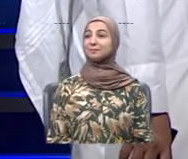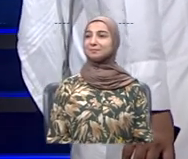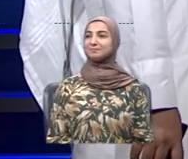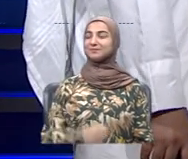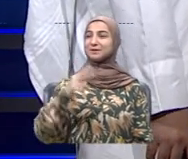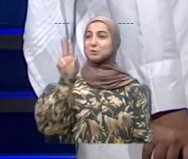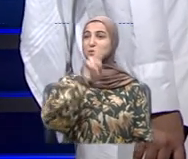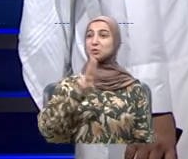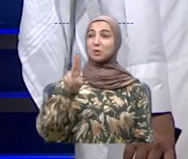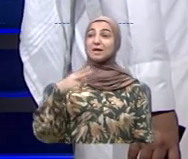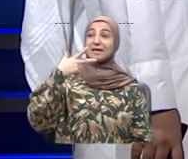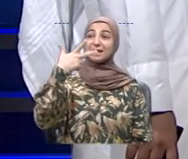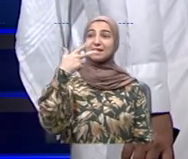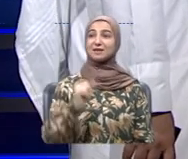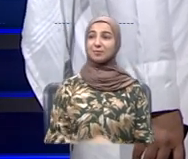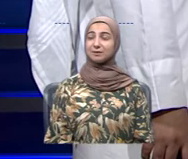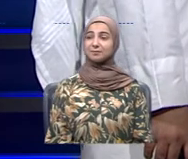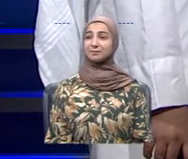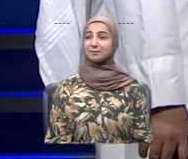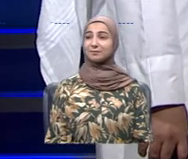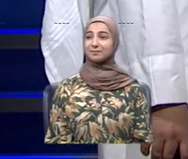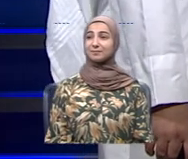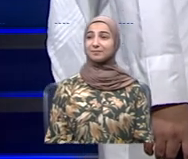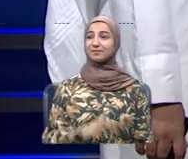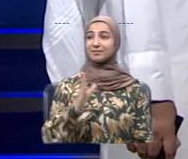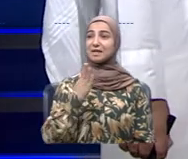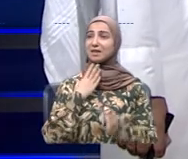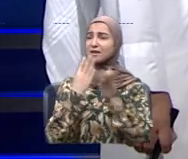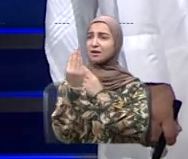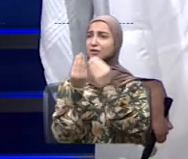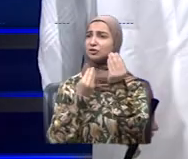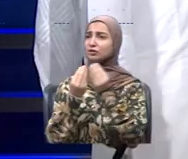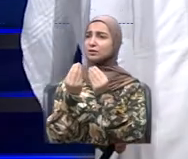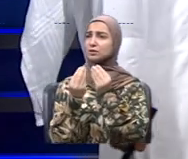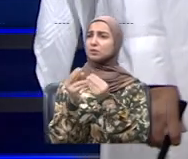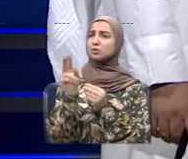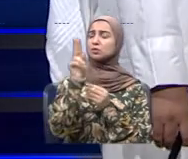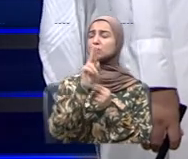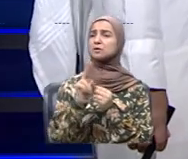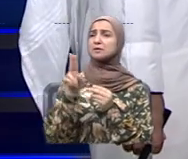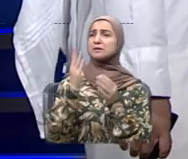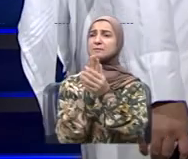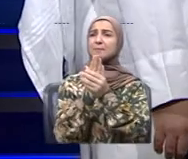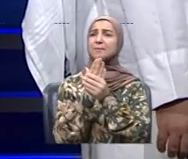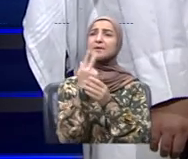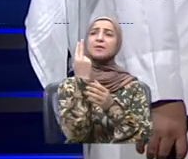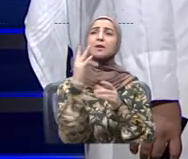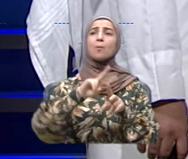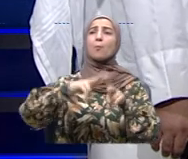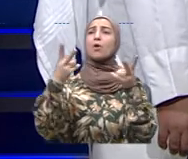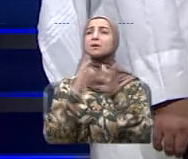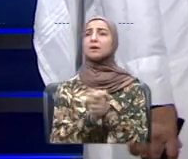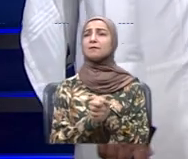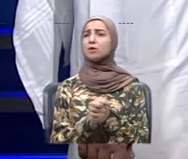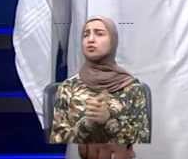يقول: بالإضافة إلى انعدام الحرية، تحدث الكاتب عن سبب ثان له أثر في العزوف عن القراءة، فما